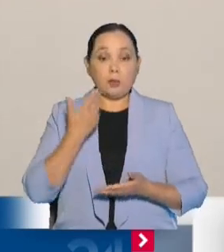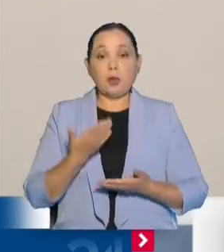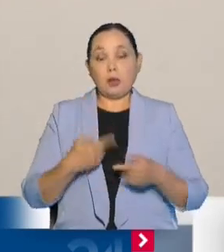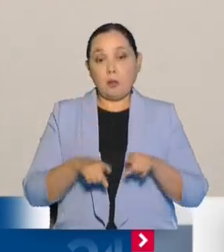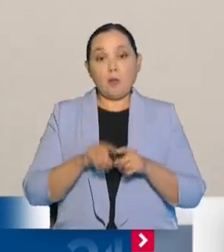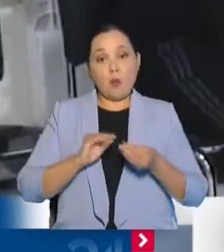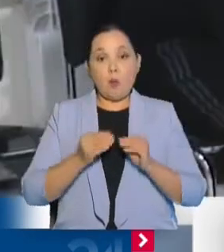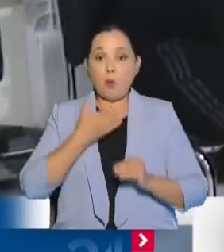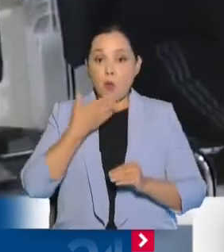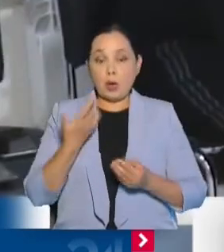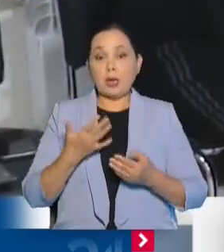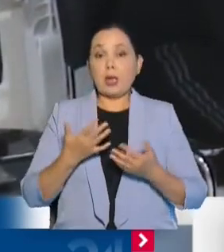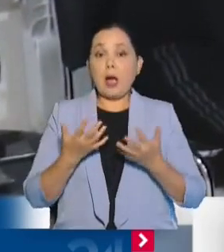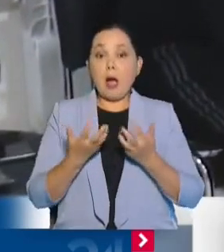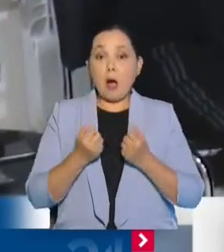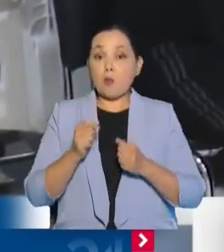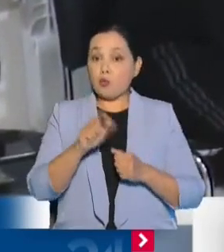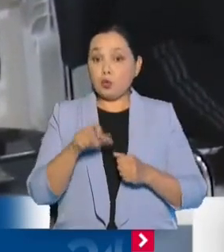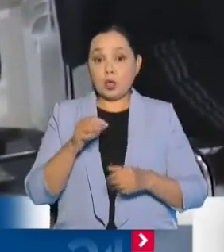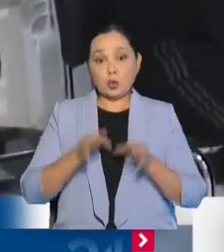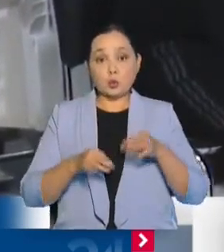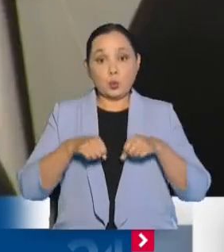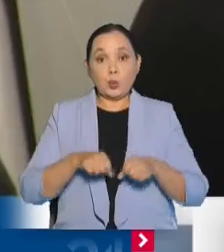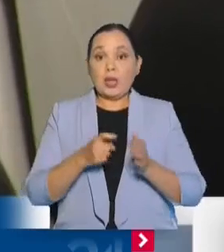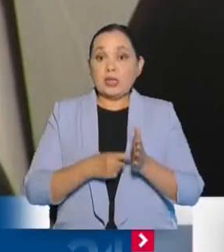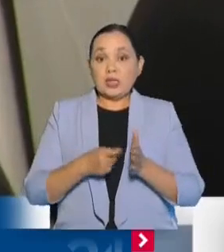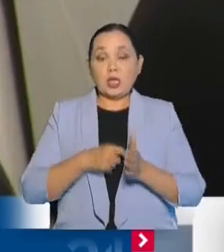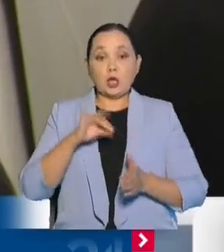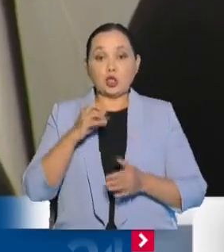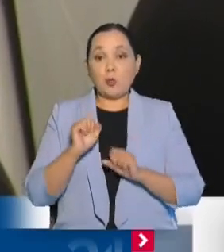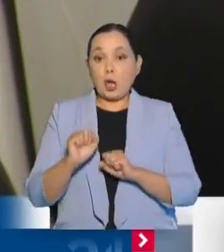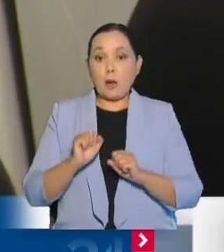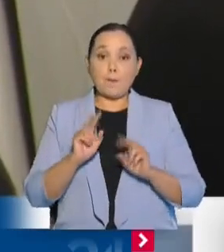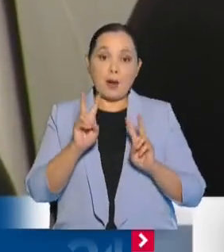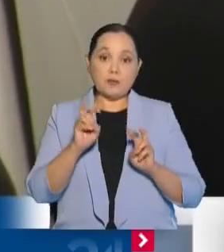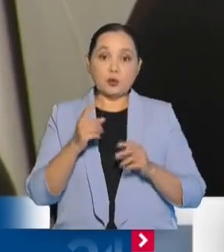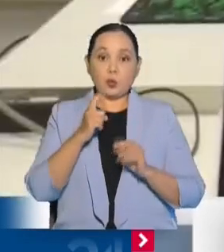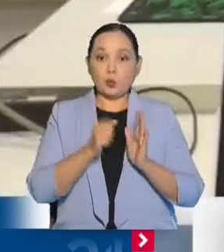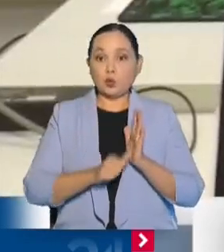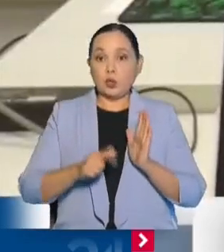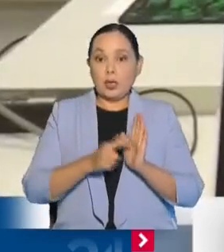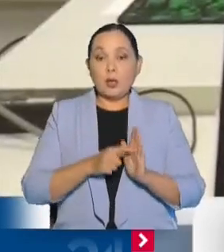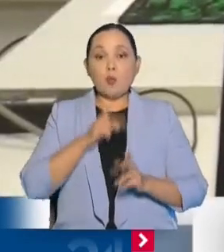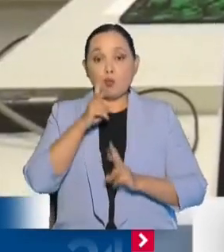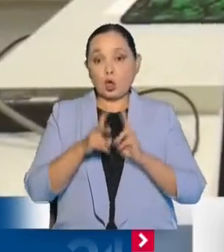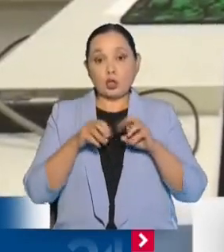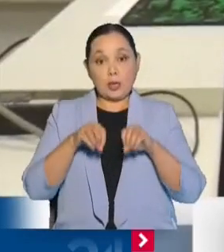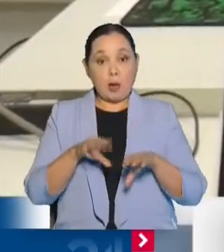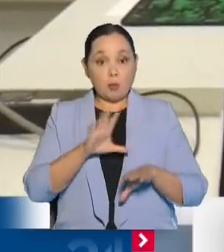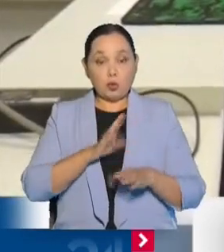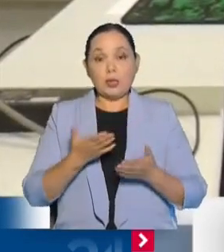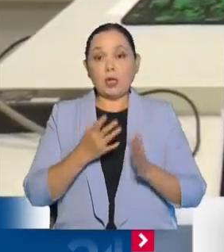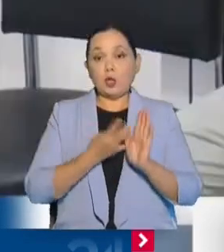ham muammo bo'lmaydi. Ommaviy qabulda jami sud huquq, tergov, ijtimoiy himoya mazmunidagi 167 ta murojaat qabul qilindi.